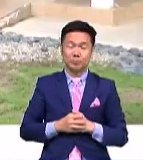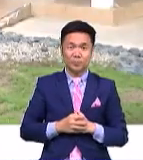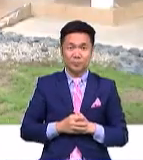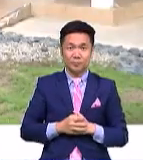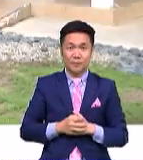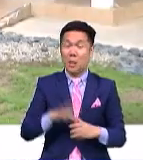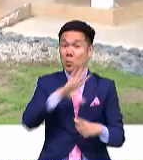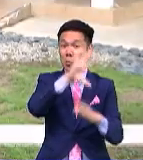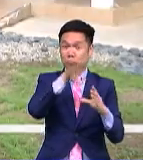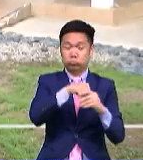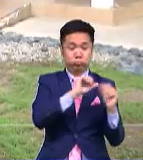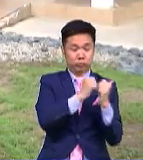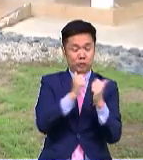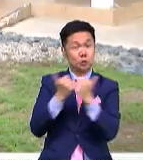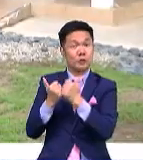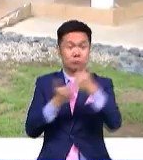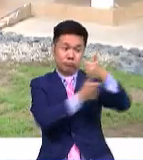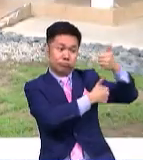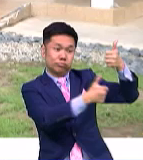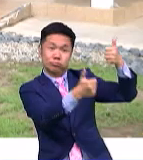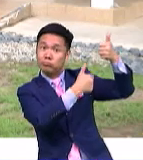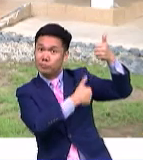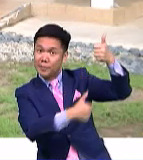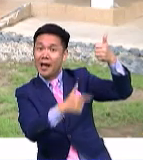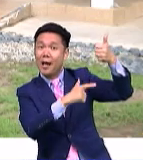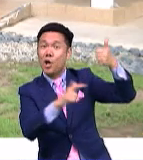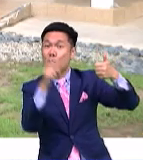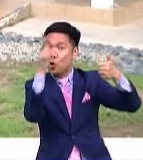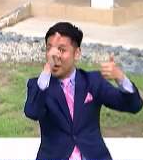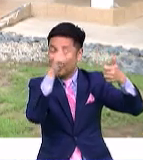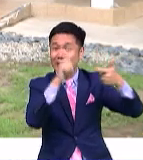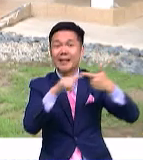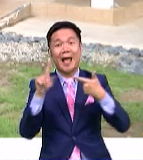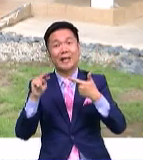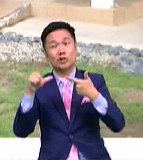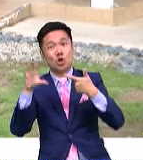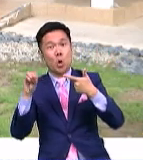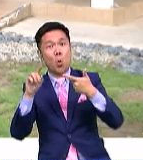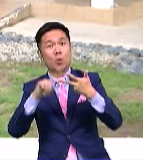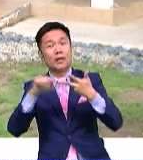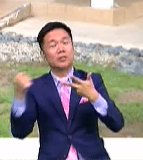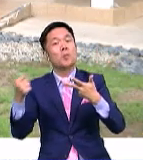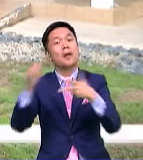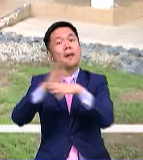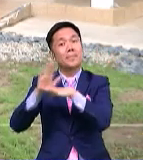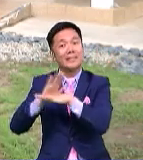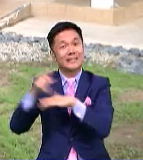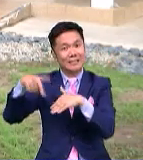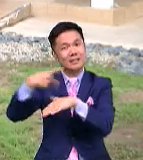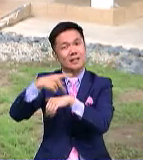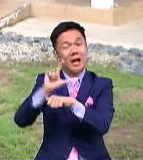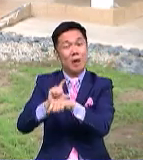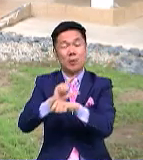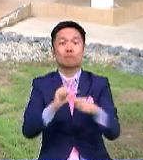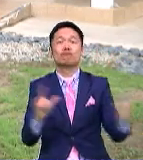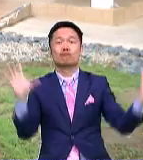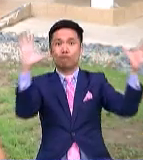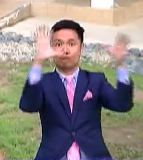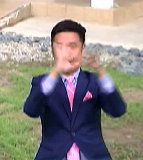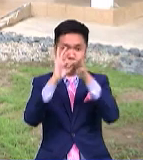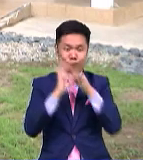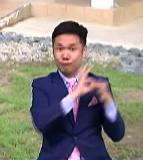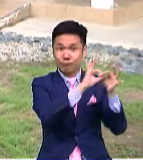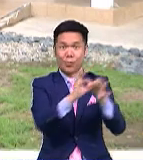Penglibatan semua agensi kerajaan, swasta, badan bukan kerajaan dan pemain industri di Pulau Pelancongan Langkawi menjadi pemangkin